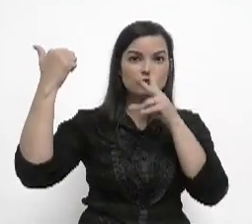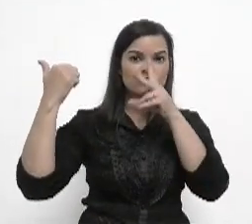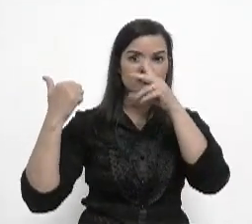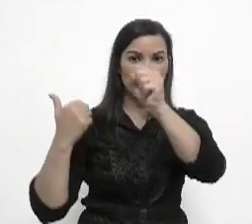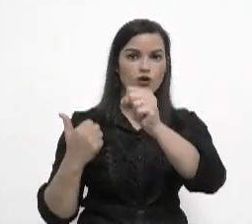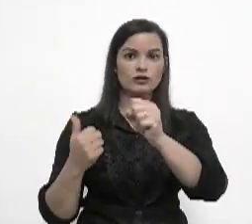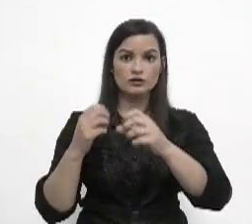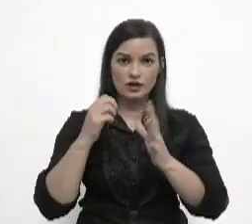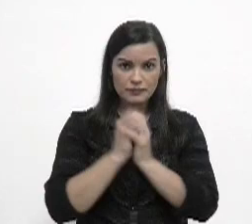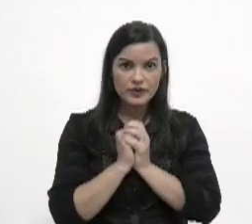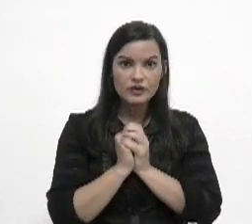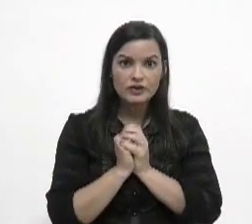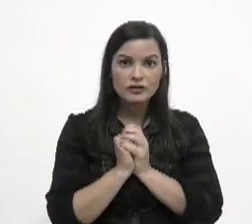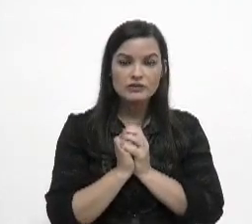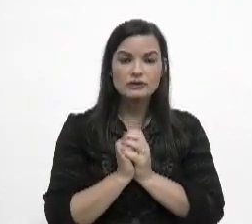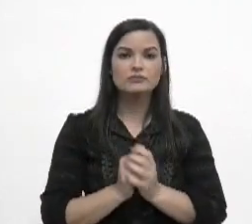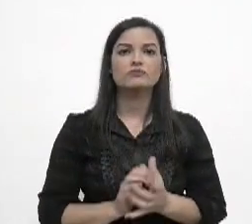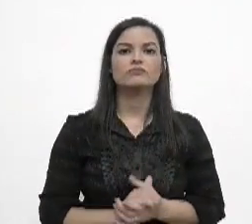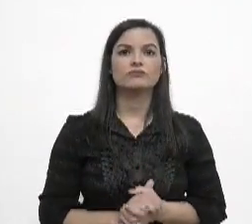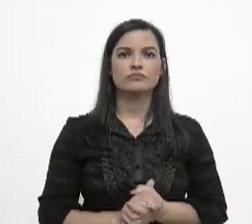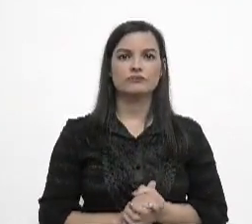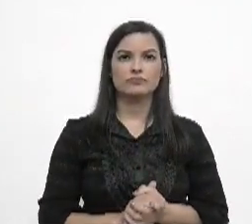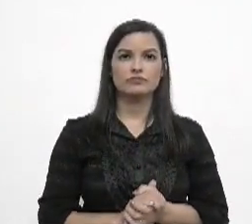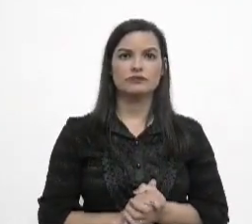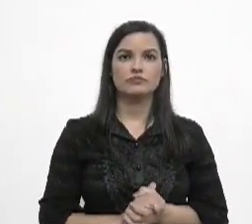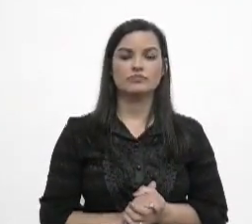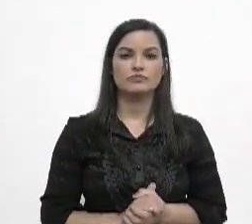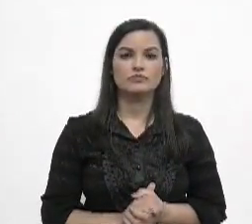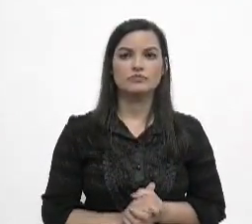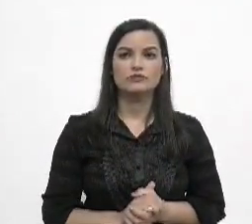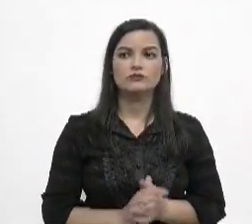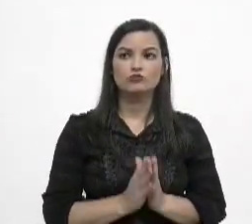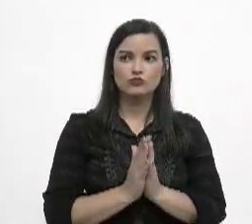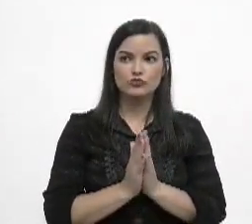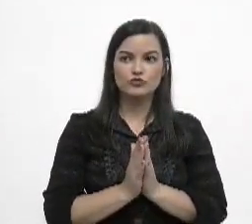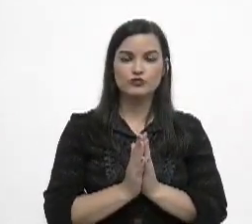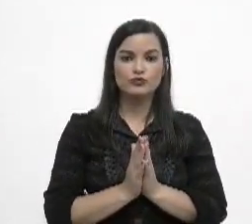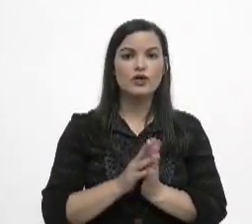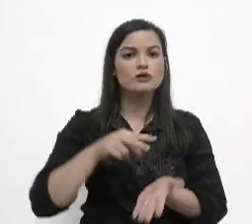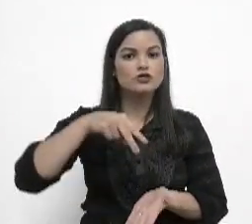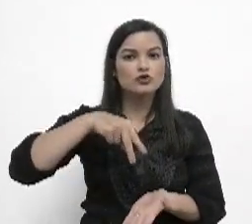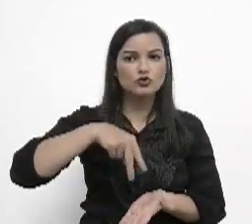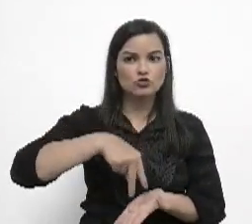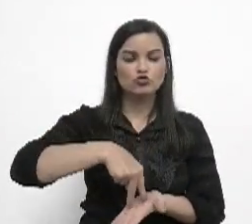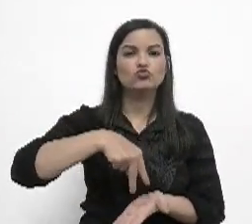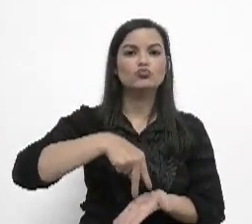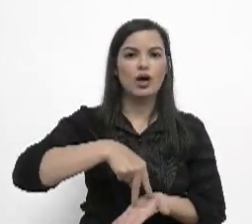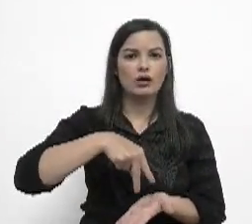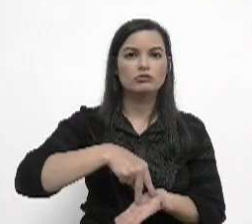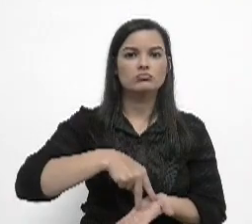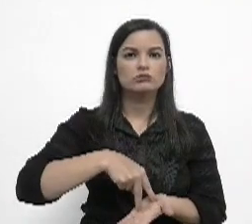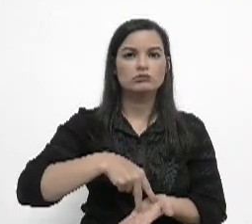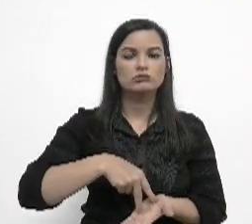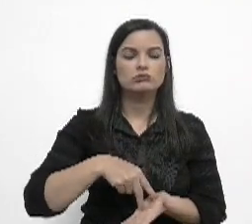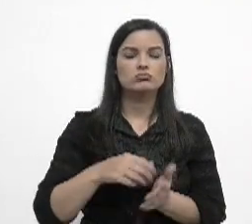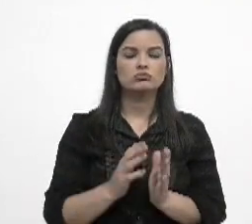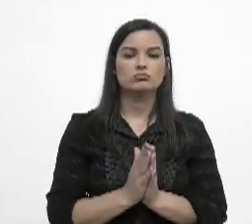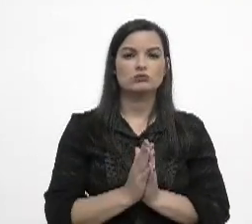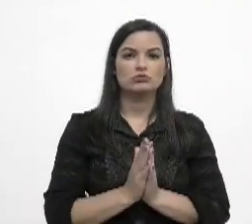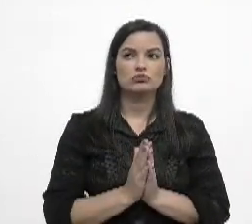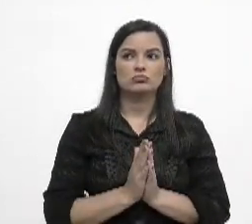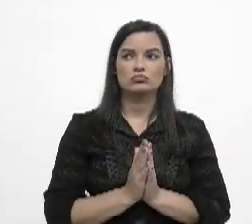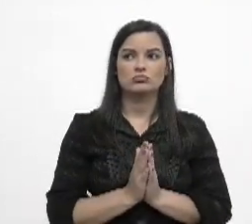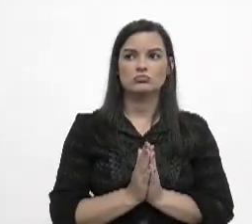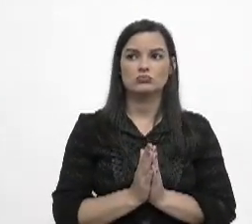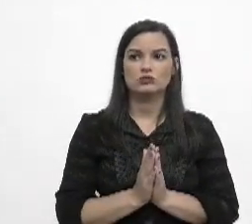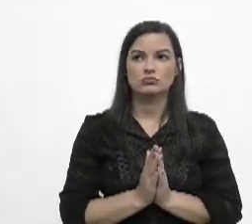아멘. 우리 자리에서 다 한번 일어나셔서 우리 통성으로 같이 Eu 기도합시다. peço que todos nesse momento possam se colocar de pé, se possível, para que 우리 nós